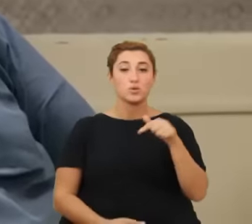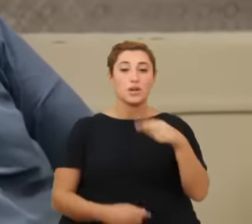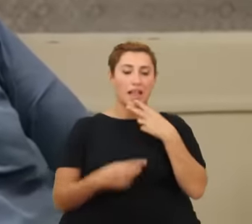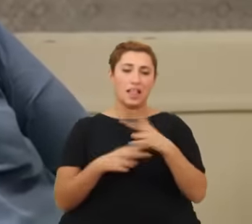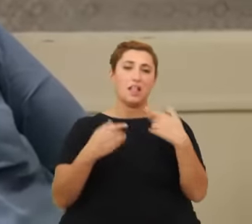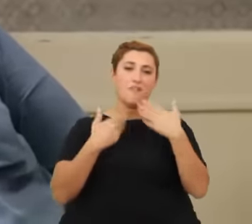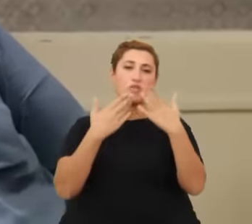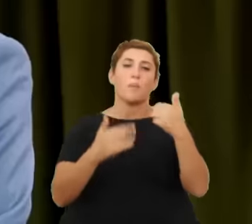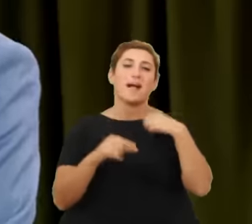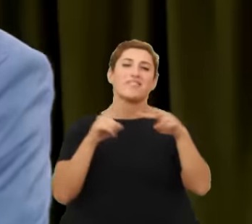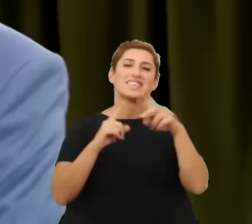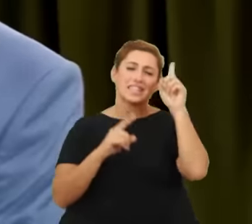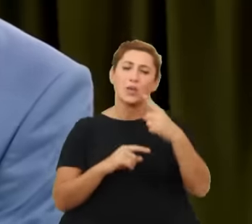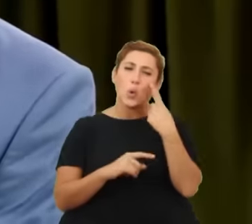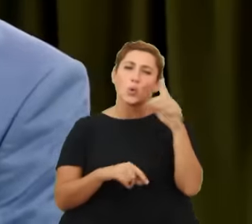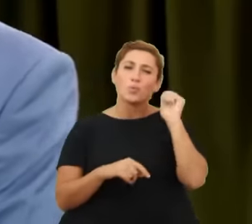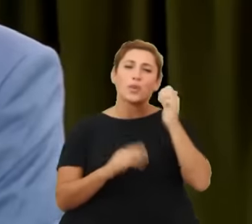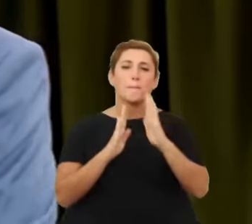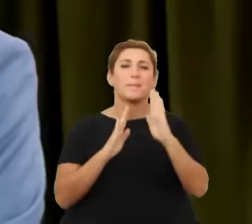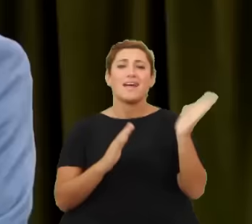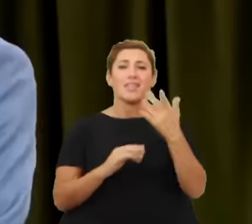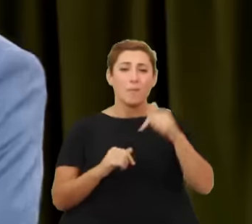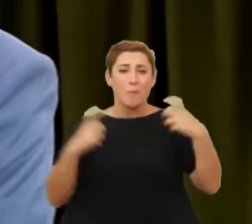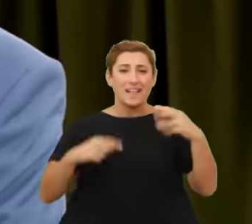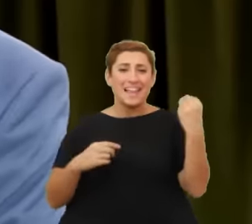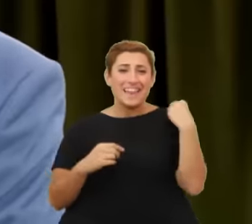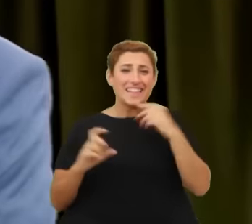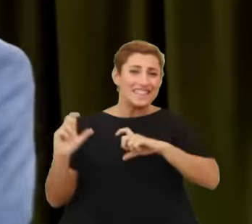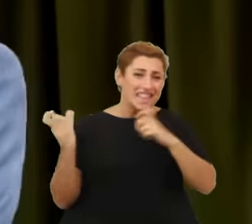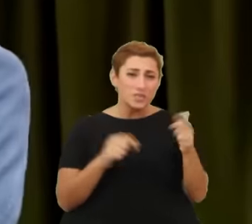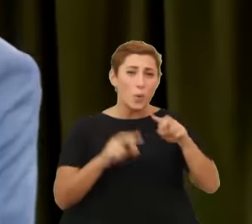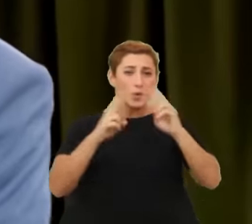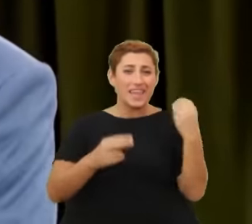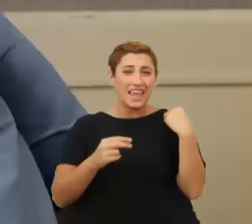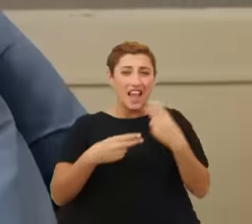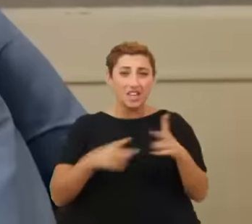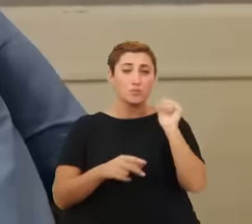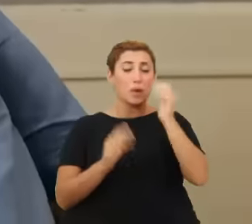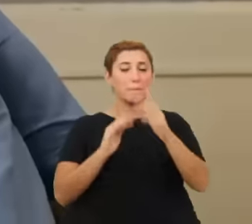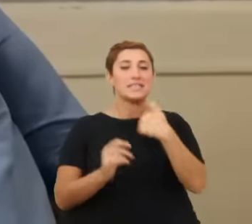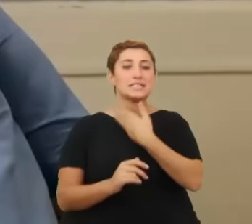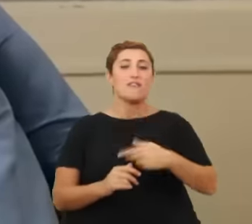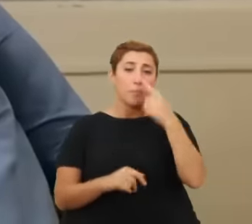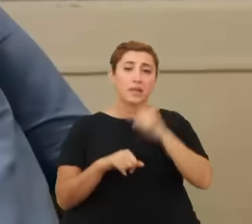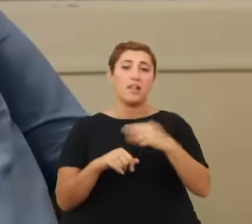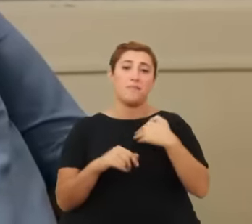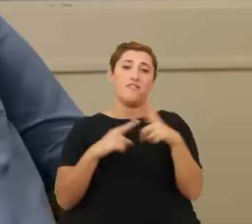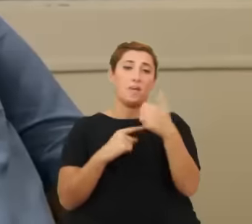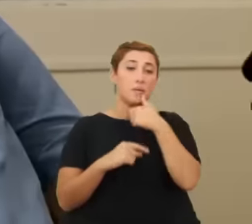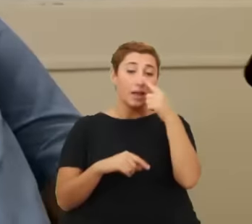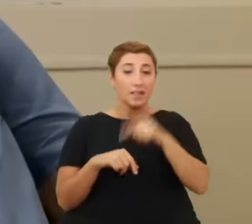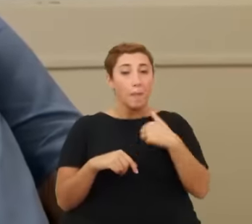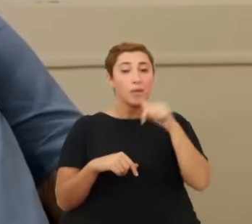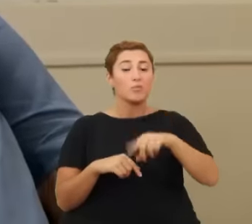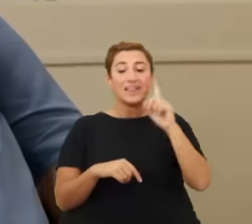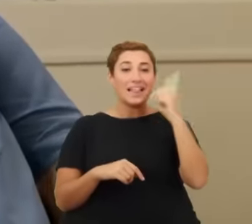bugün itiraf ediyorum. Ben Nazlı'yı ilk gördüğüm günden beri, daha bu mahalleye ilk taşındığım, o dükkanı ilk açtığım günden beri seviyorum inan ki Fehmi baba. İnan